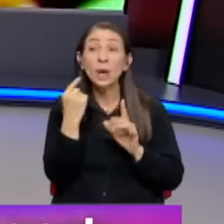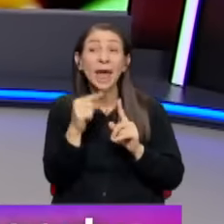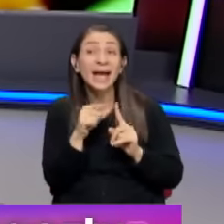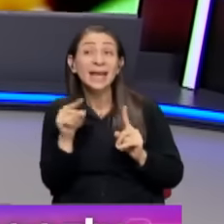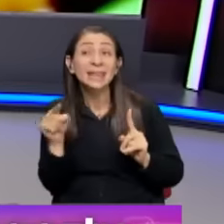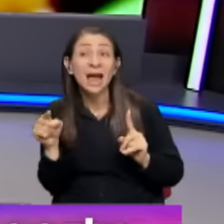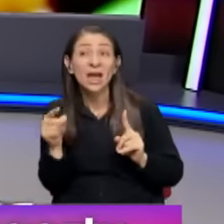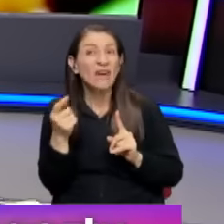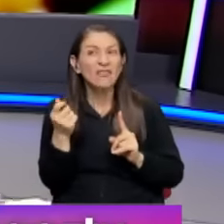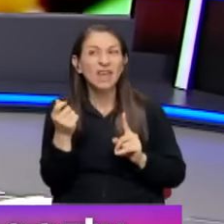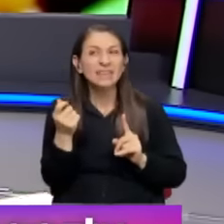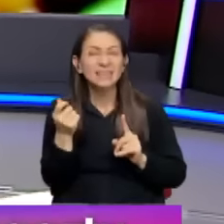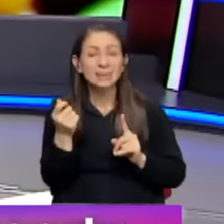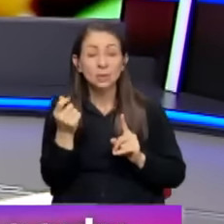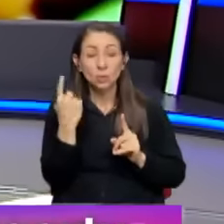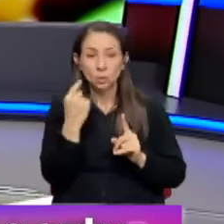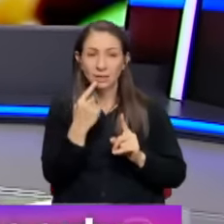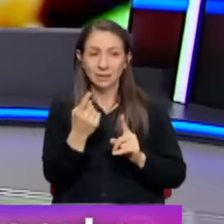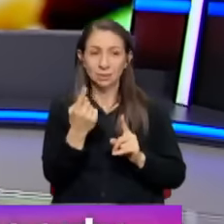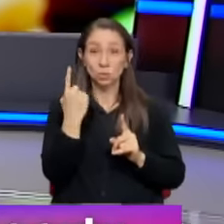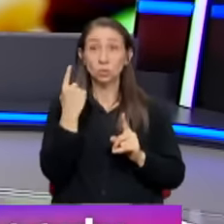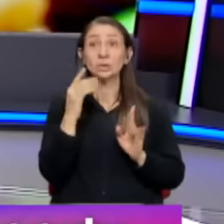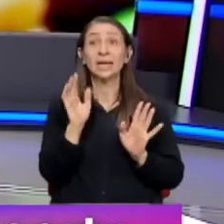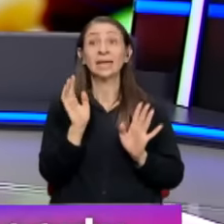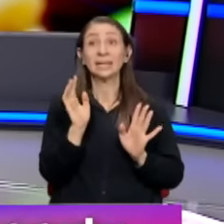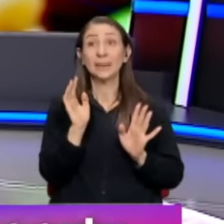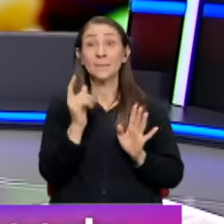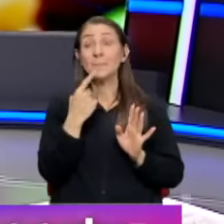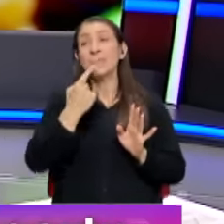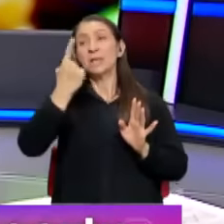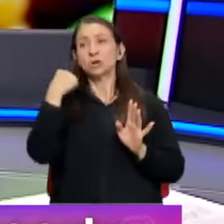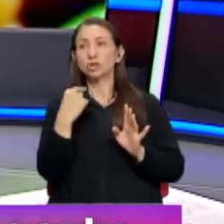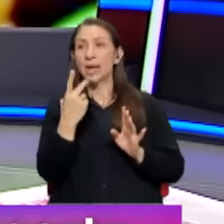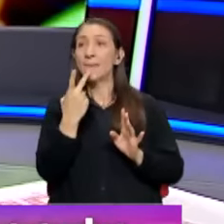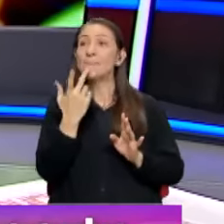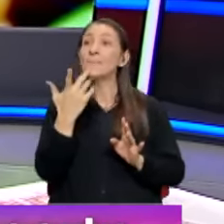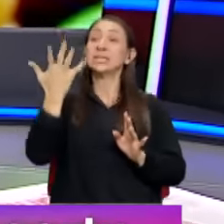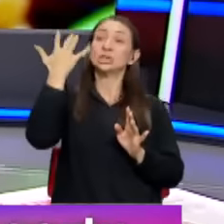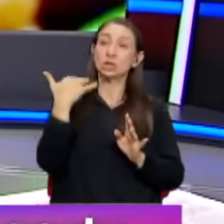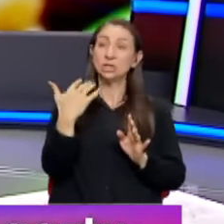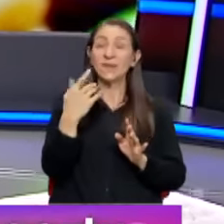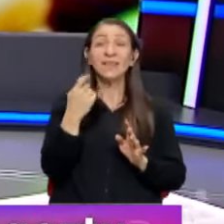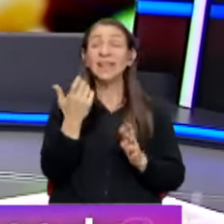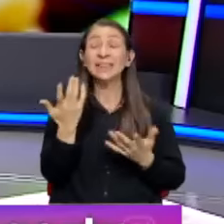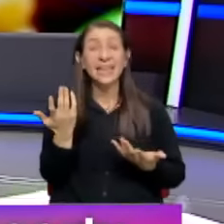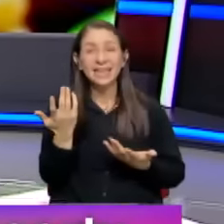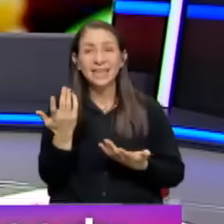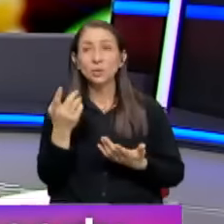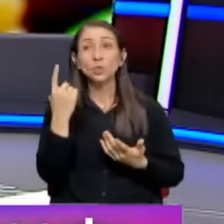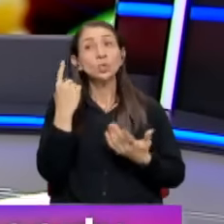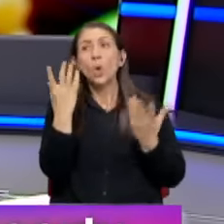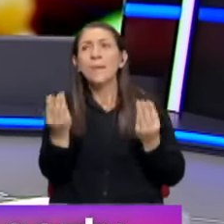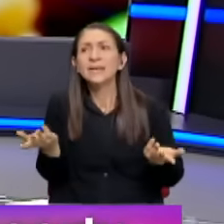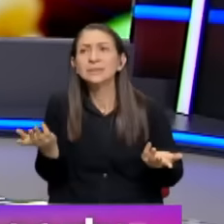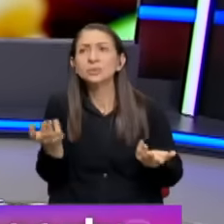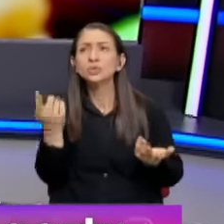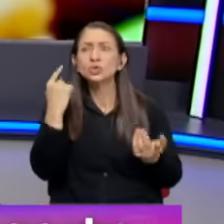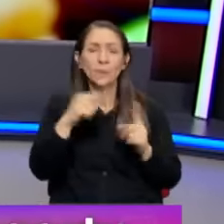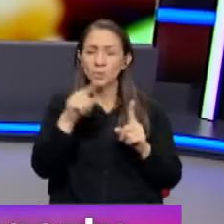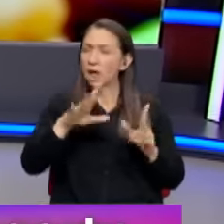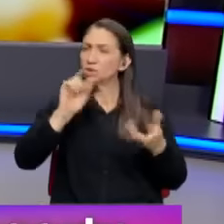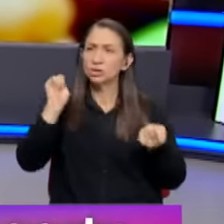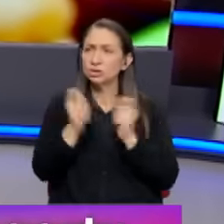kadar fiyatlar, dün derken hani dün değil böyle bir yıl önce, beş yıl önce ne kadardı? Ayrıca dün de olabilir. Dünden